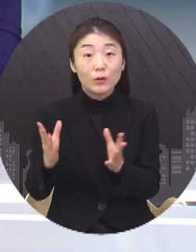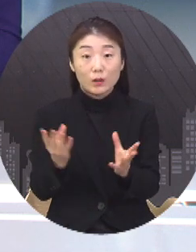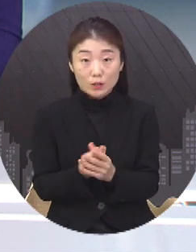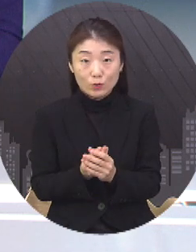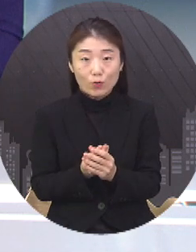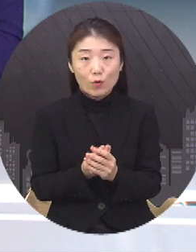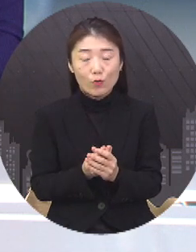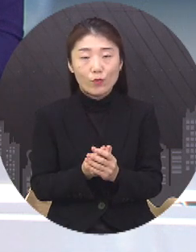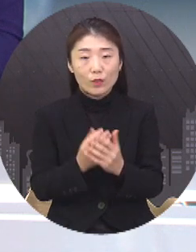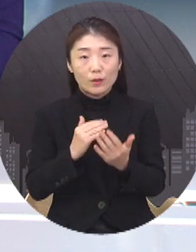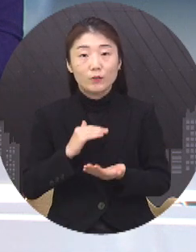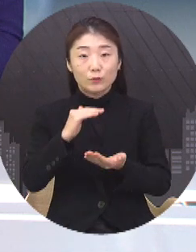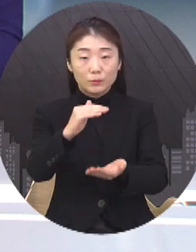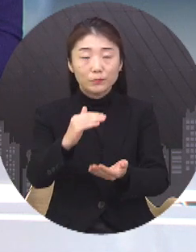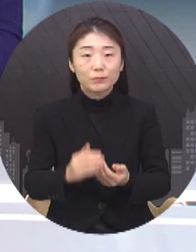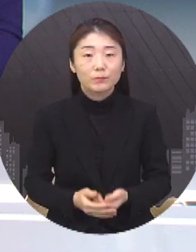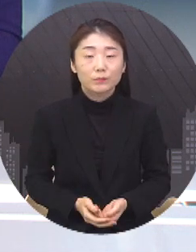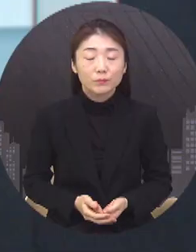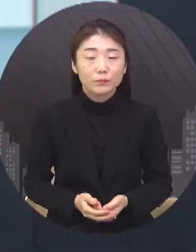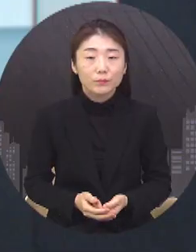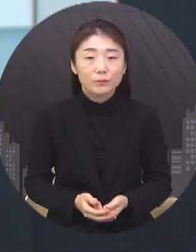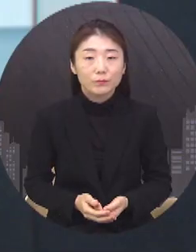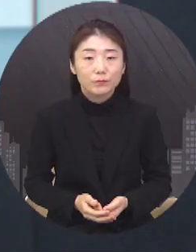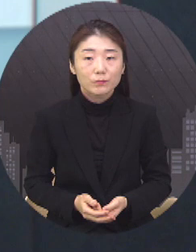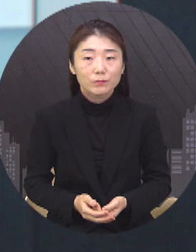정리했습니다 신은정 기자 입니다